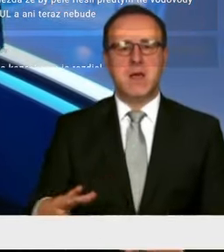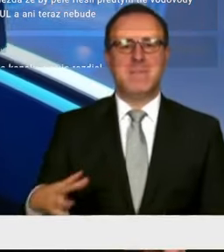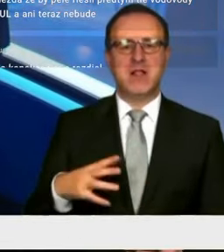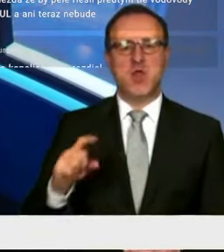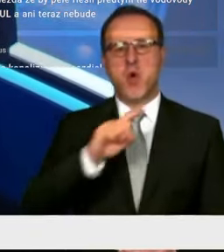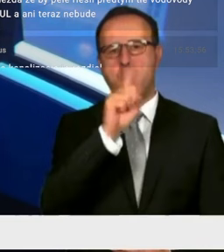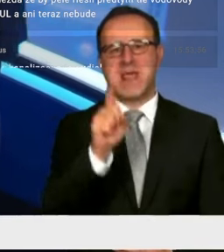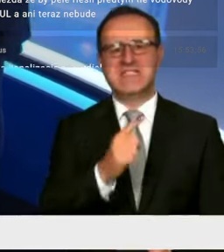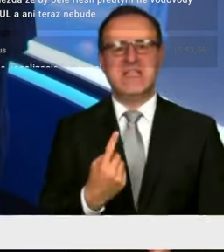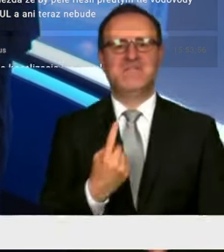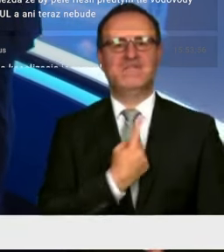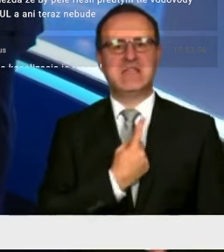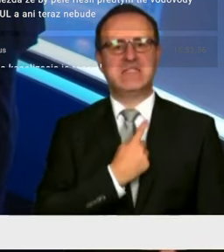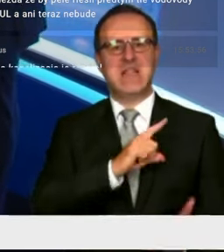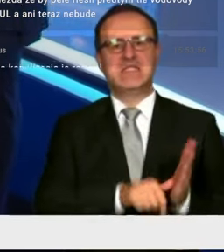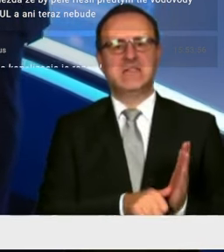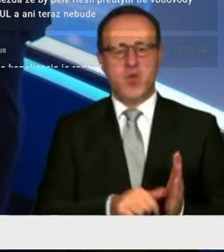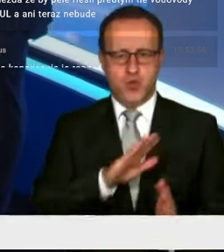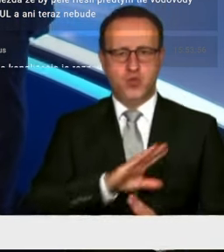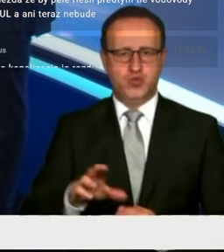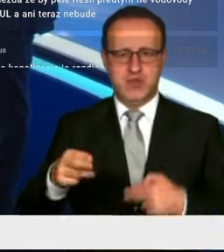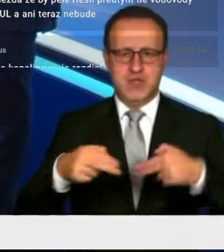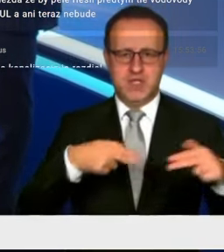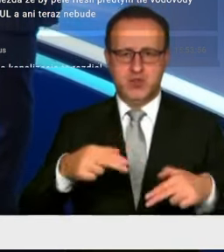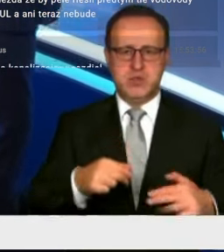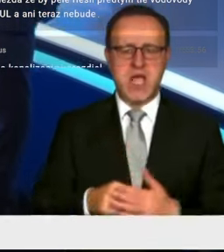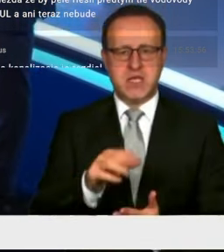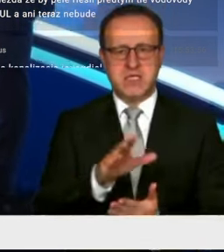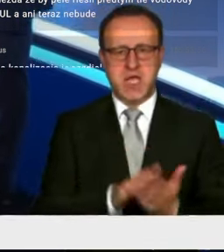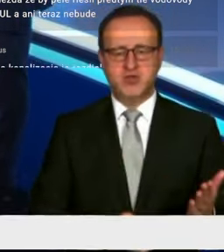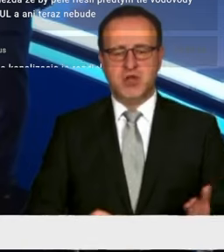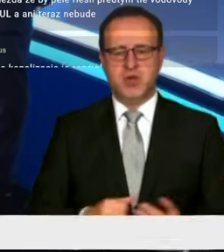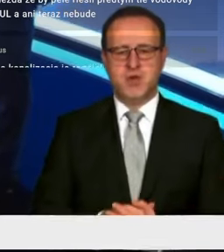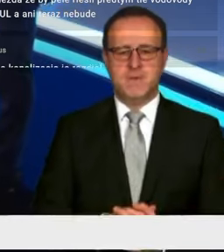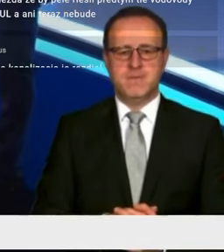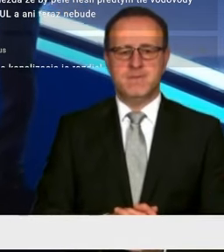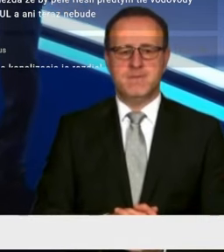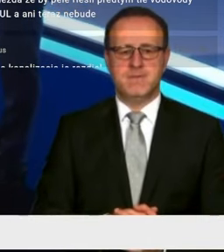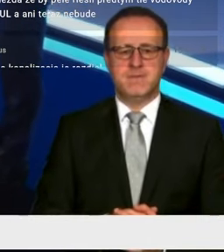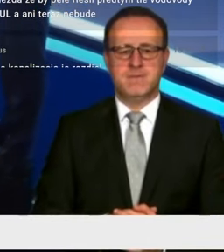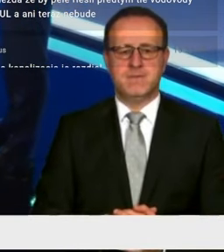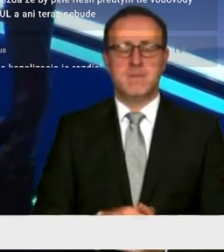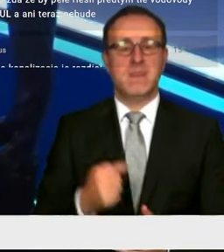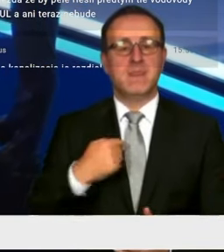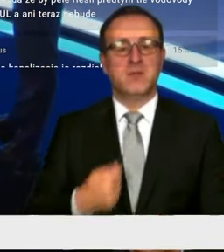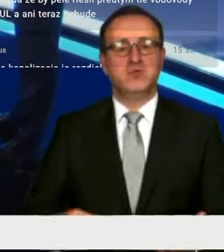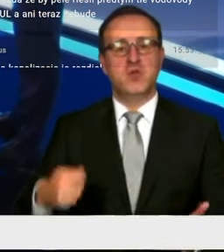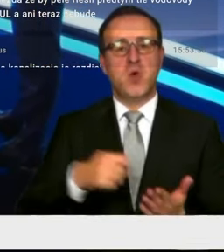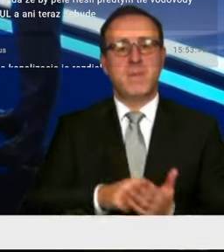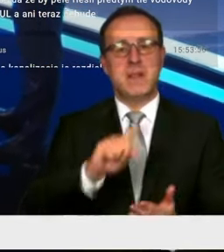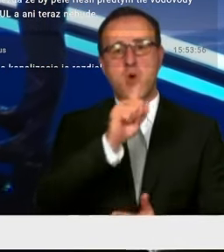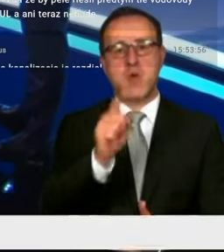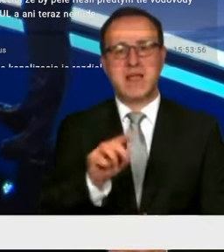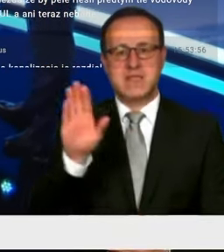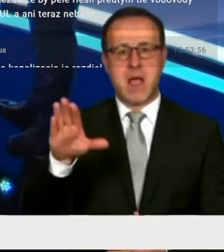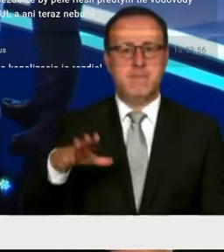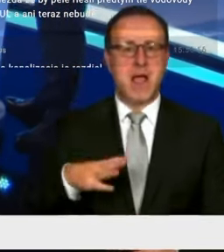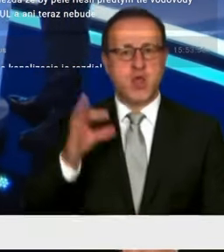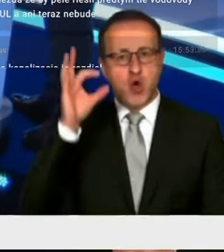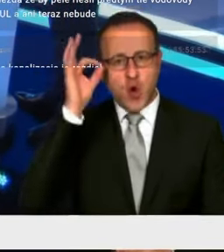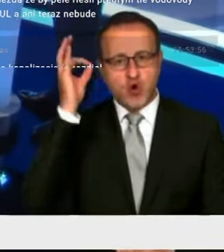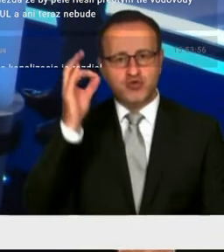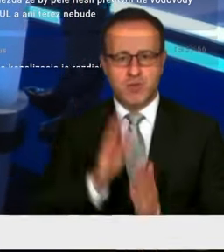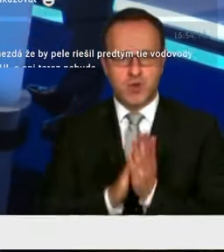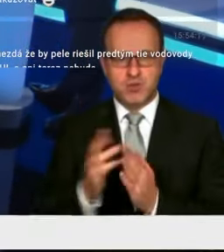vydiskutovali a na úvod relácie Toto nemalo vlastencom Vôbec nič a ja doplním otázku pre pána korčoka aby ste v rámci toho mohli